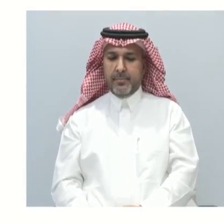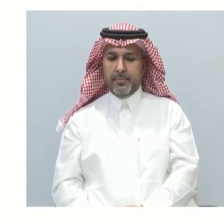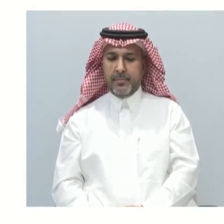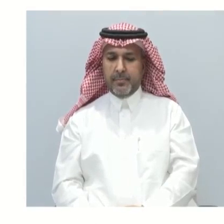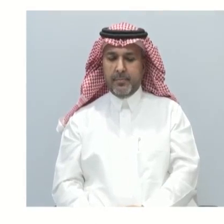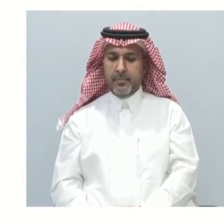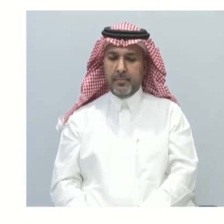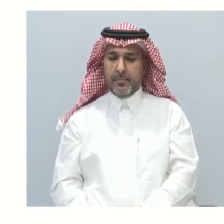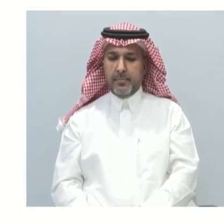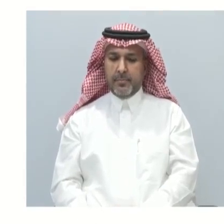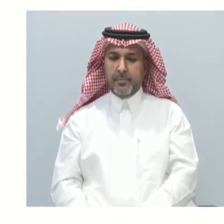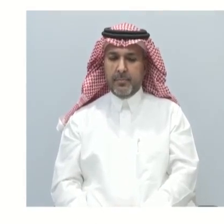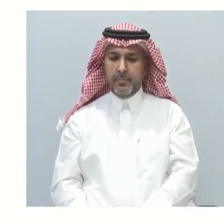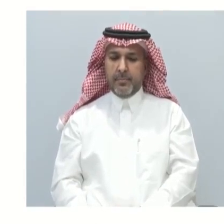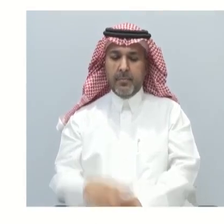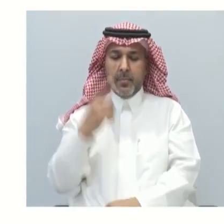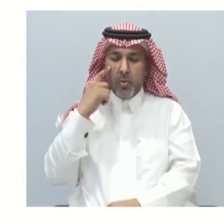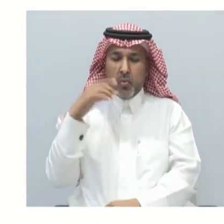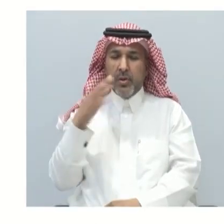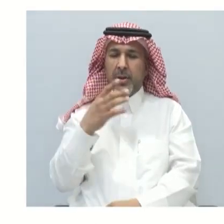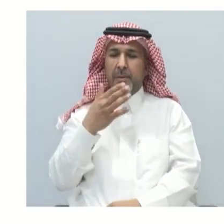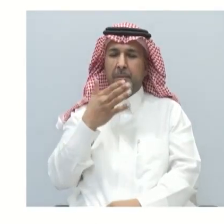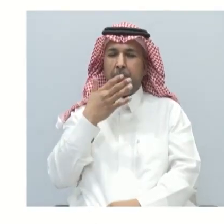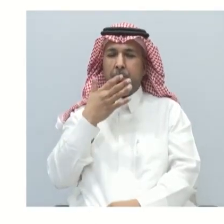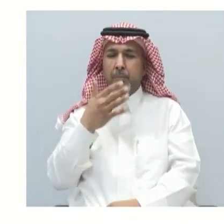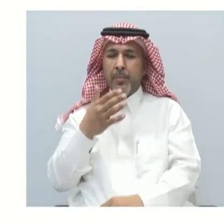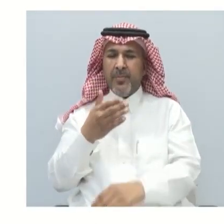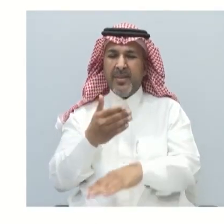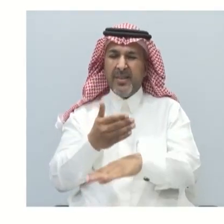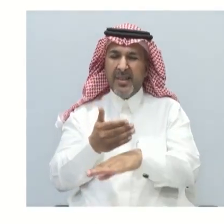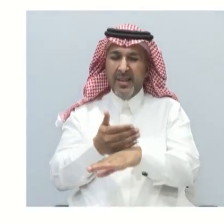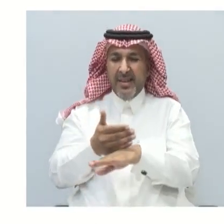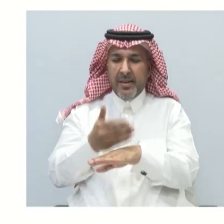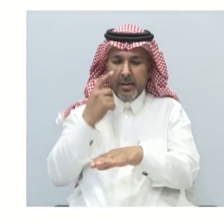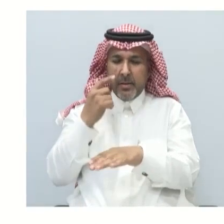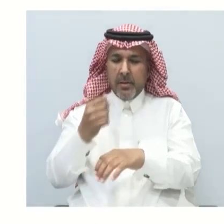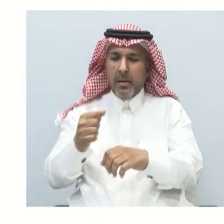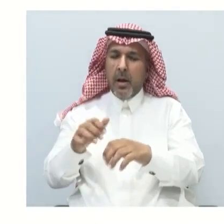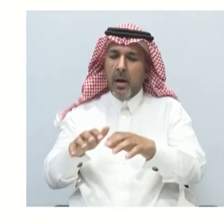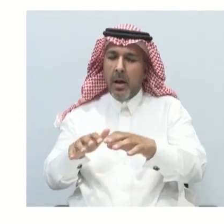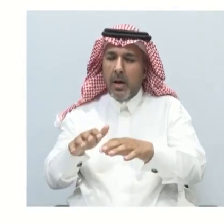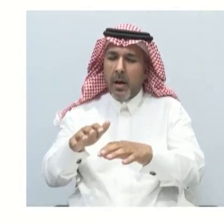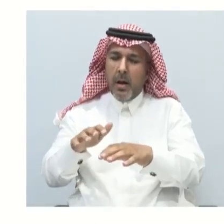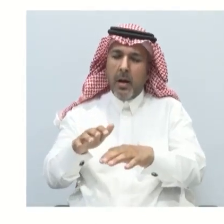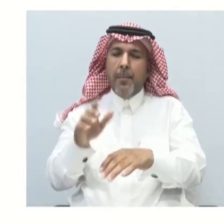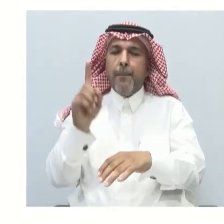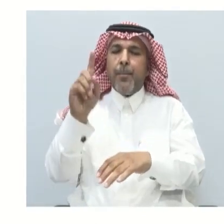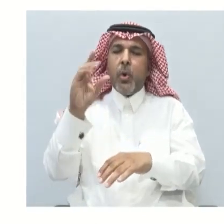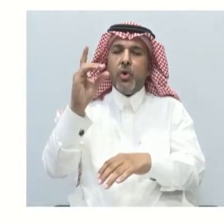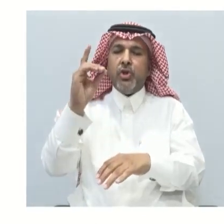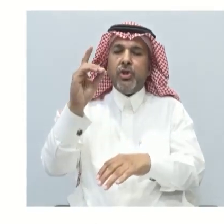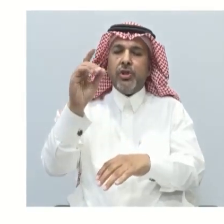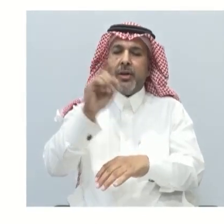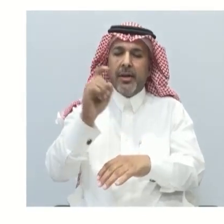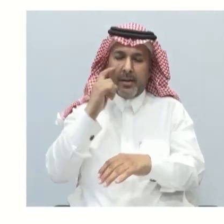الكربوني بطء سلاسل الامداد احد اسباب ارتفاع الاسعار فبالتالي وين السبب وين النتيجه طبعا هنا